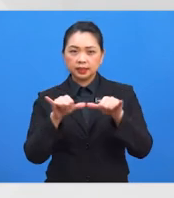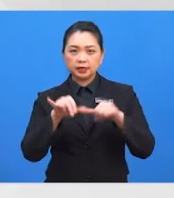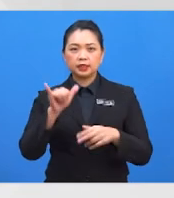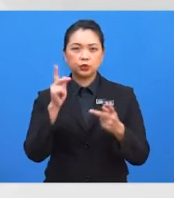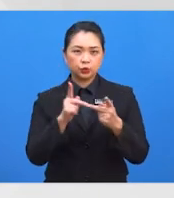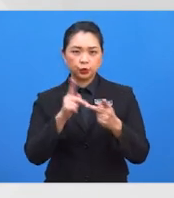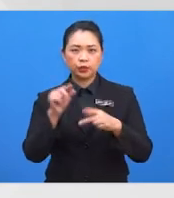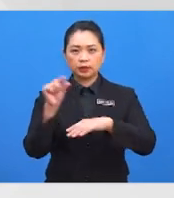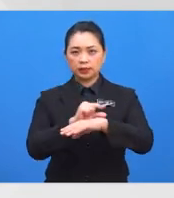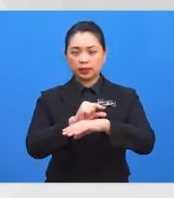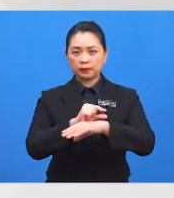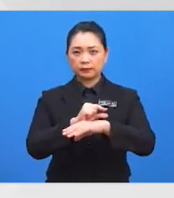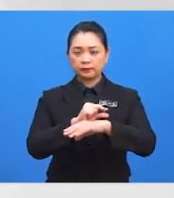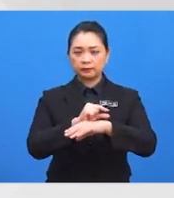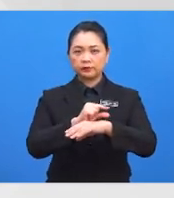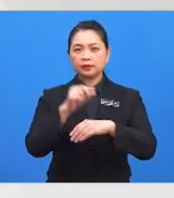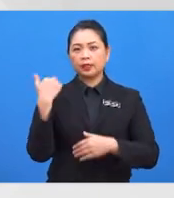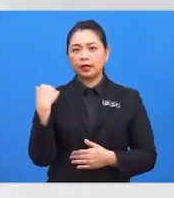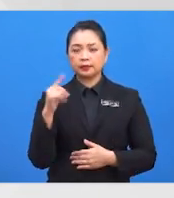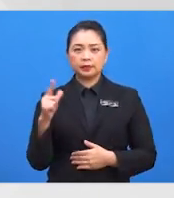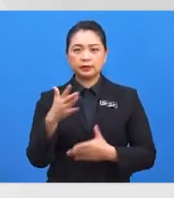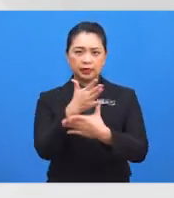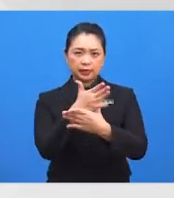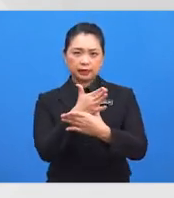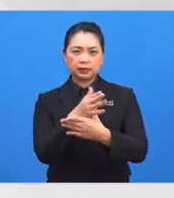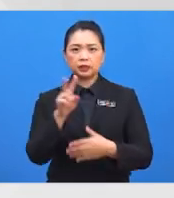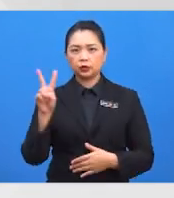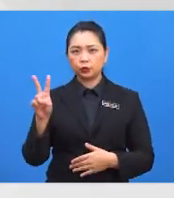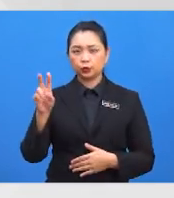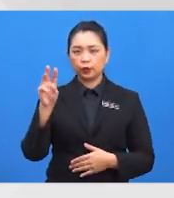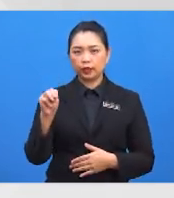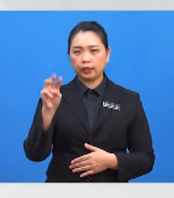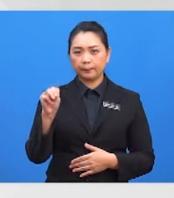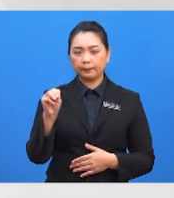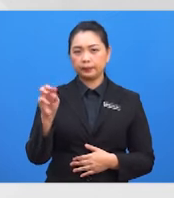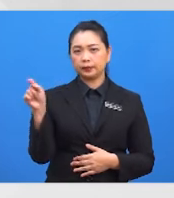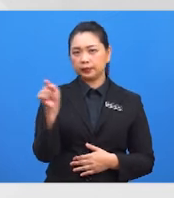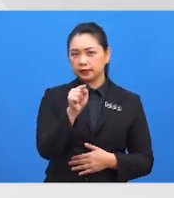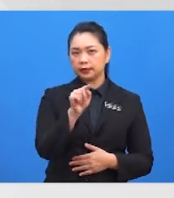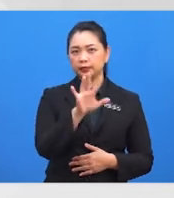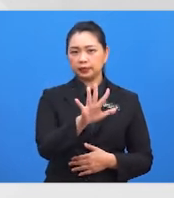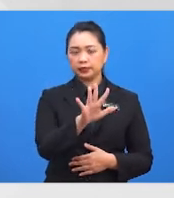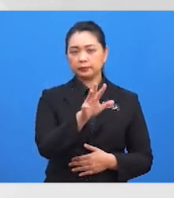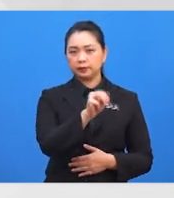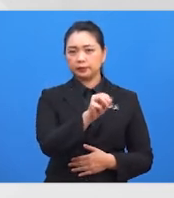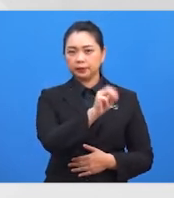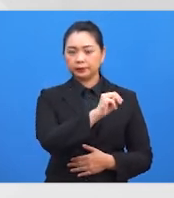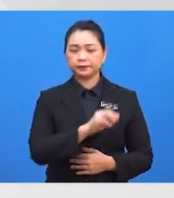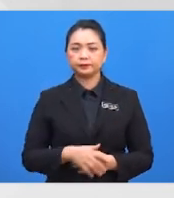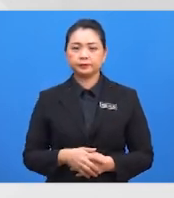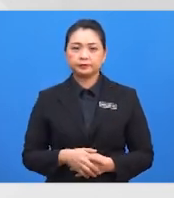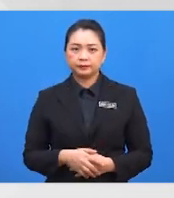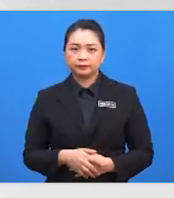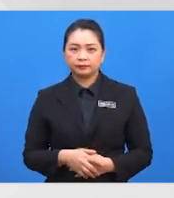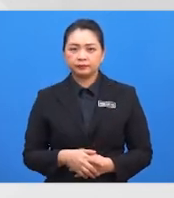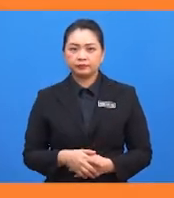yang sesuai digunakan dalam penghasilan bleed adalah di antara 2 mm hingga